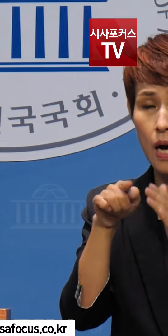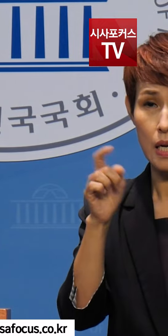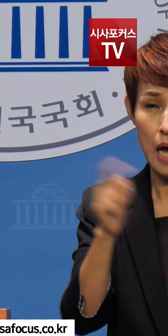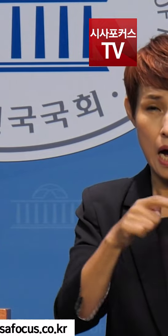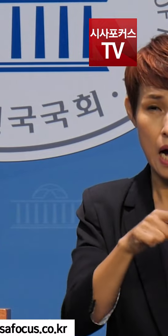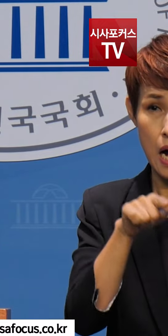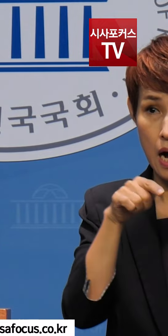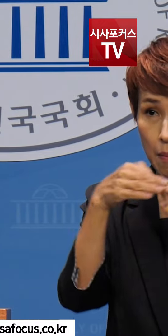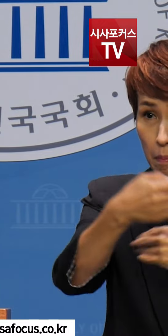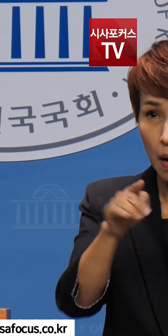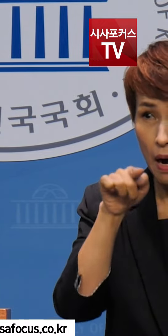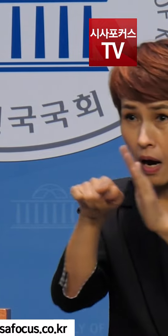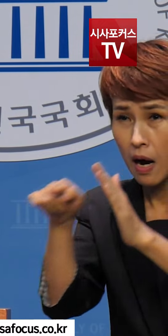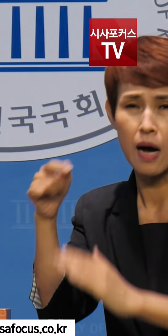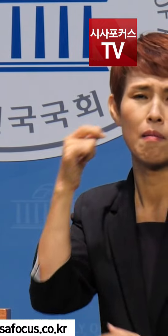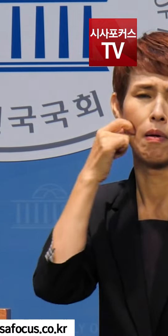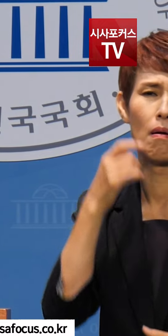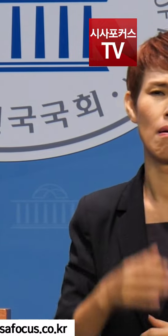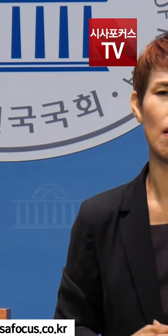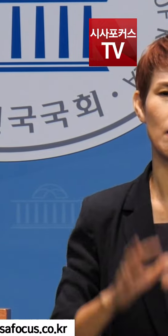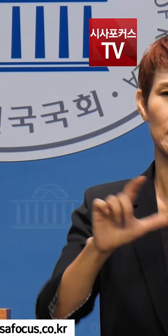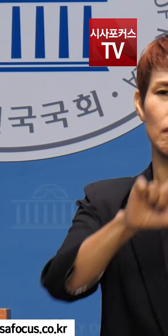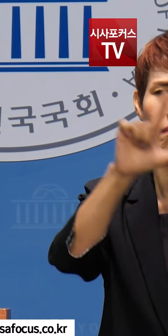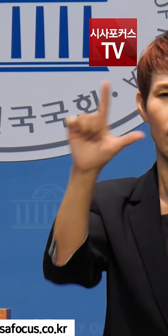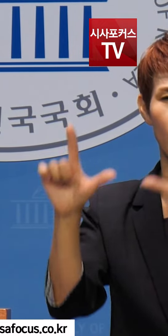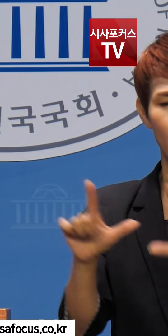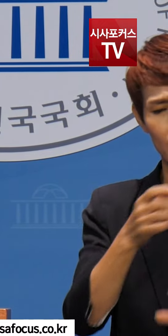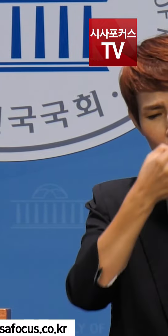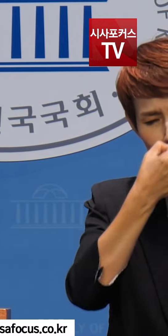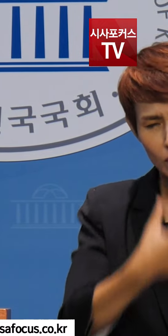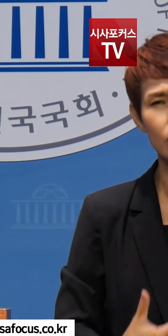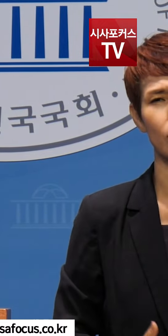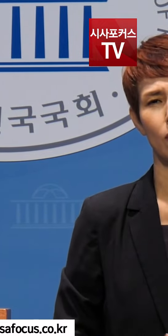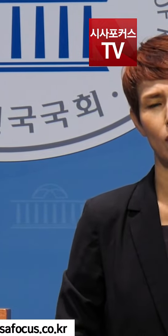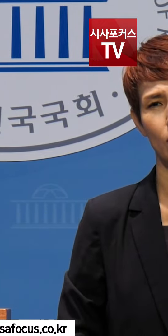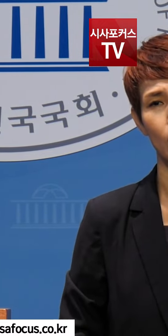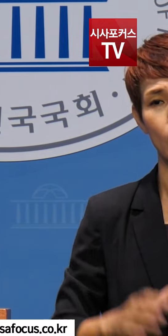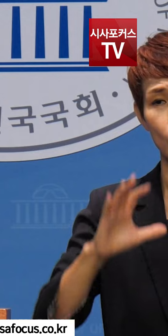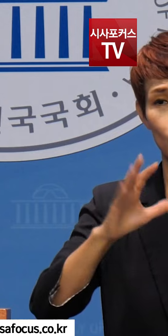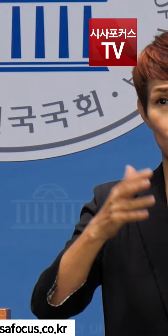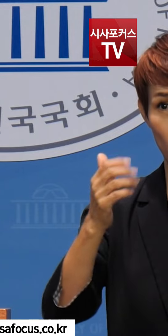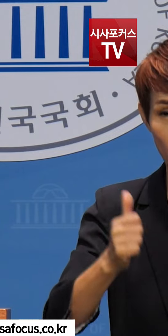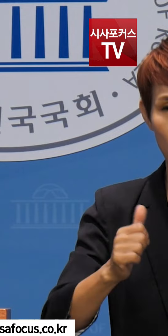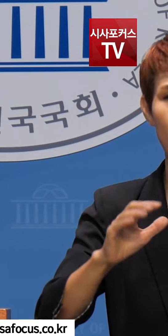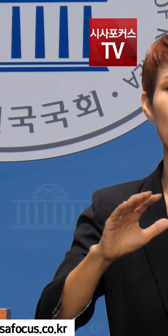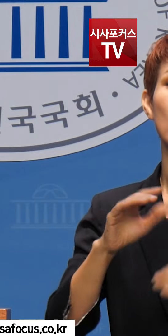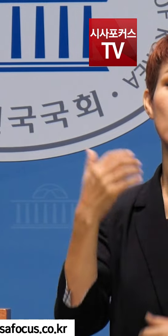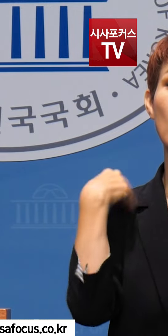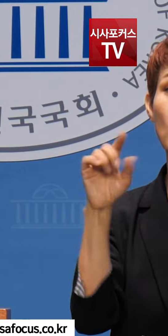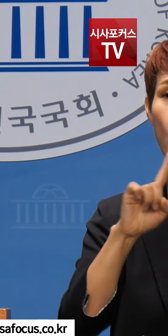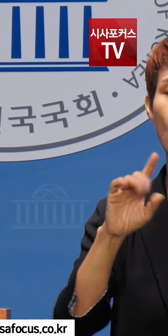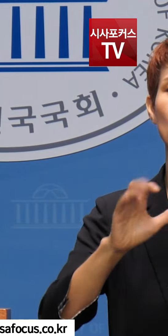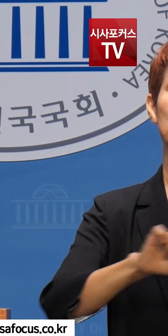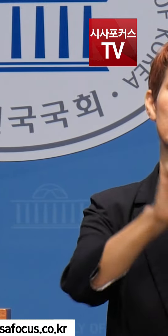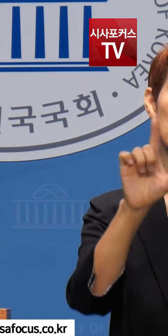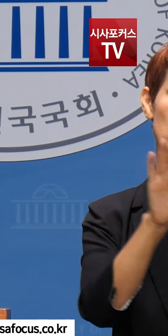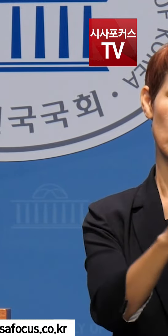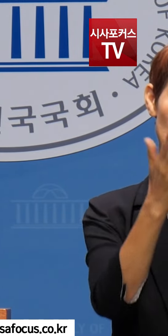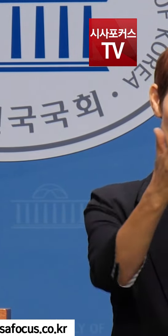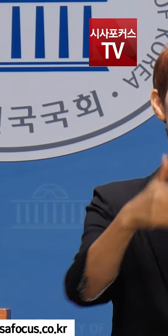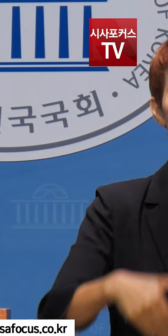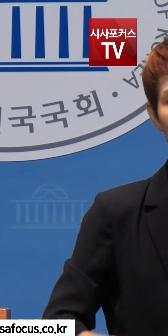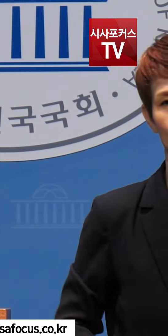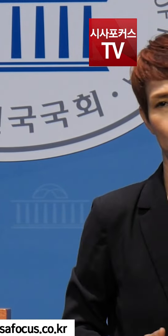민생이 벼랑 끝에 몰렸습니다. 국회가 국민부터 살리고 봐야 합니다.